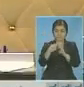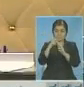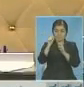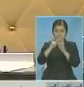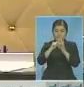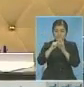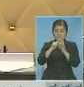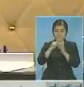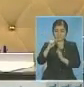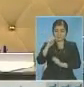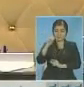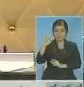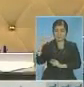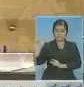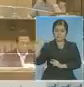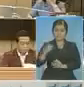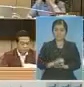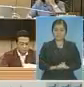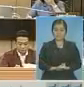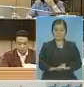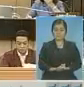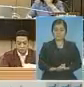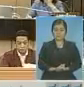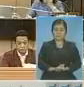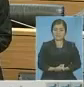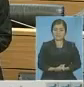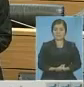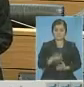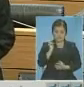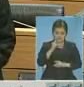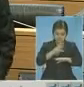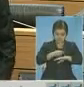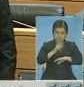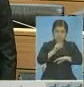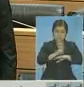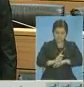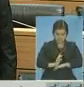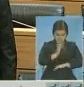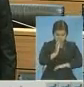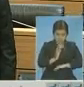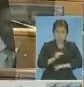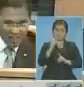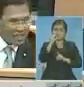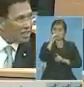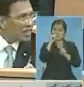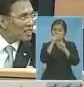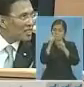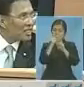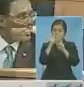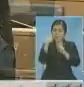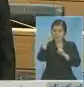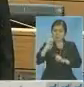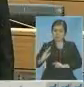านประธานครับจริงๆแล้วก็ให้เกียรติท่านสมาชิกนะครับแต่ว่าใช้คำพูดว่าท่านที่จะ